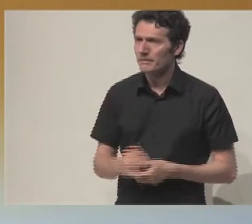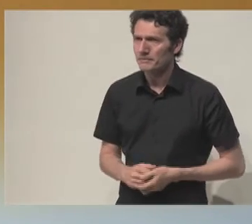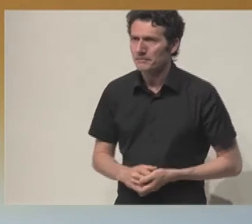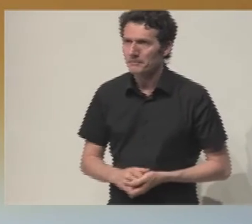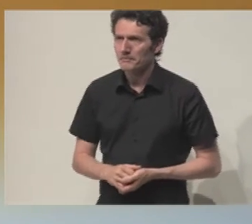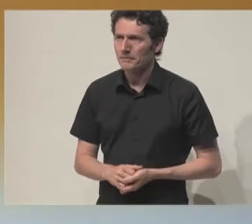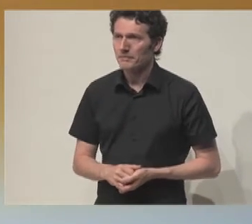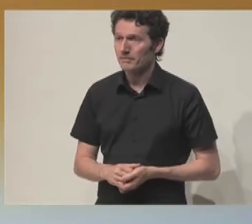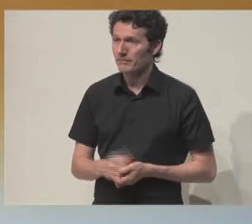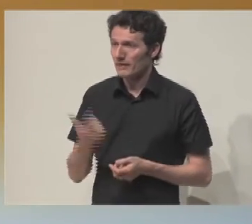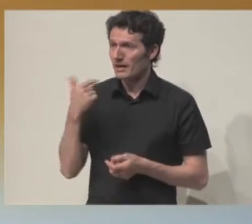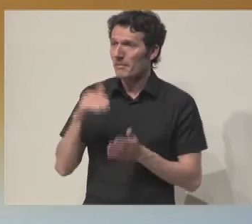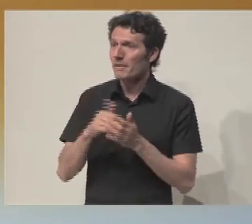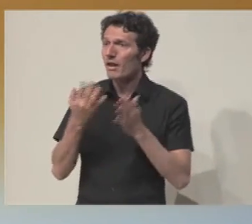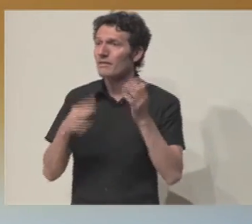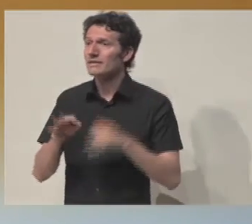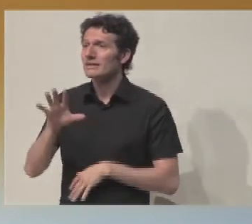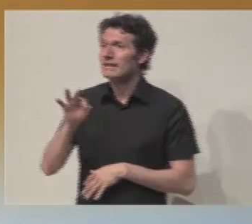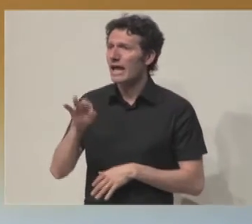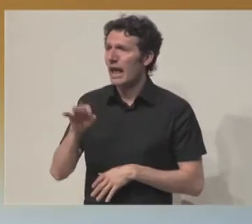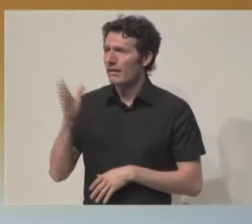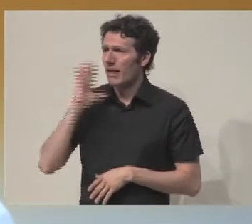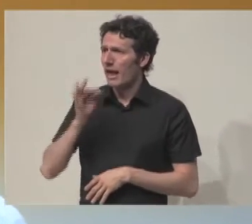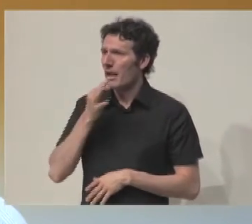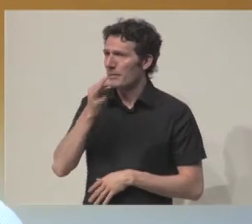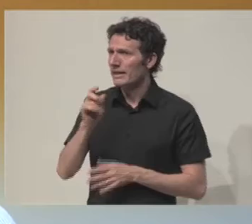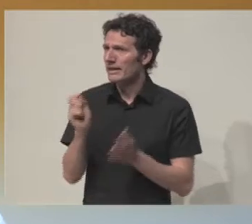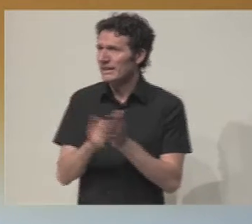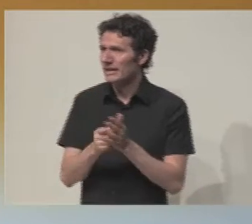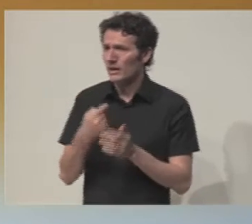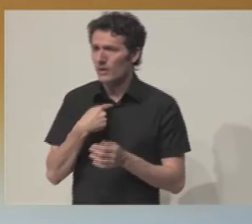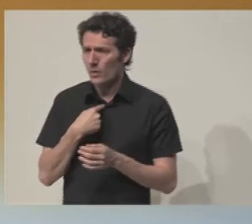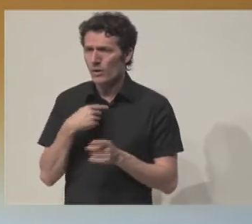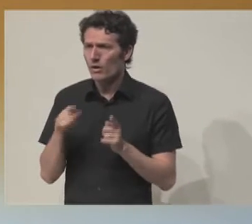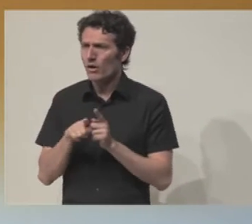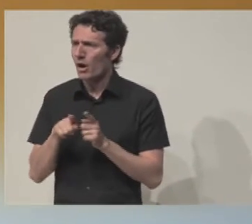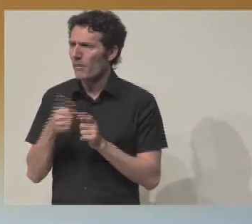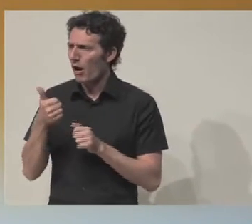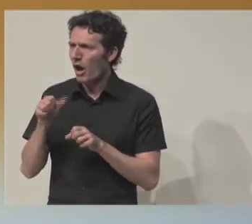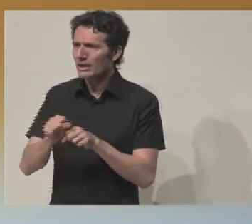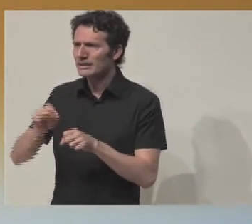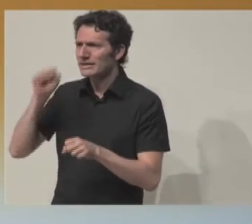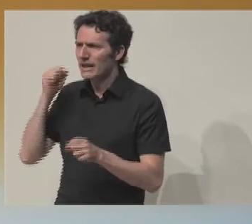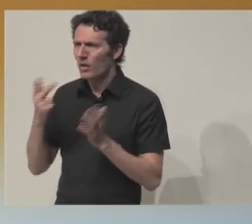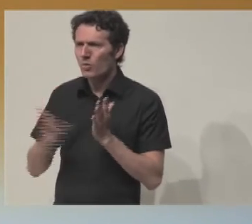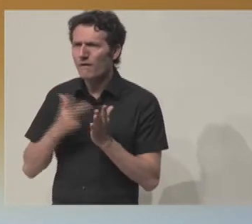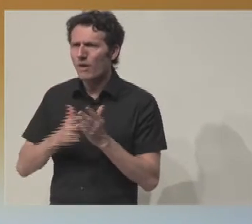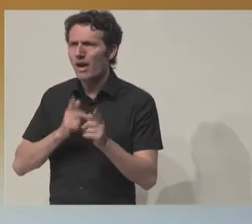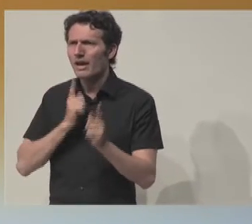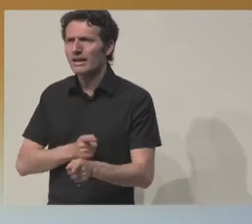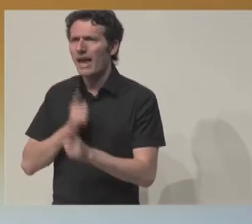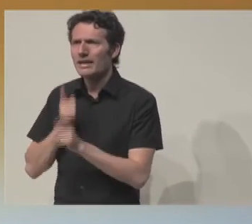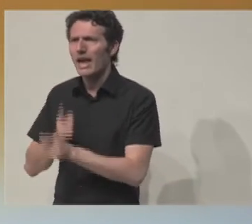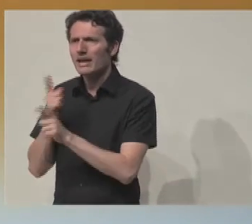lorsqu en 1950 ils ont dit écoutez nous nous sommes fait en un siècle trois fois la guerre france et